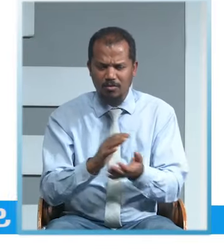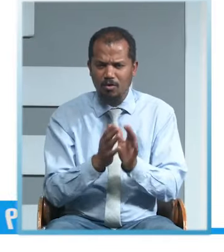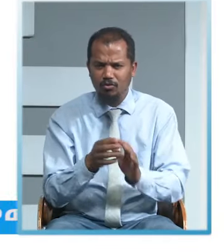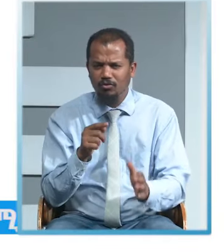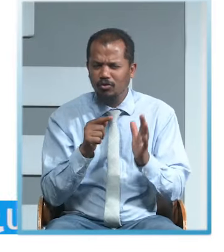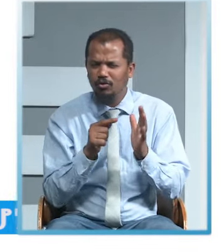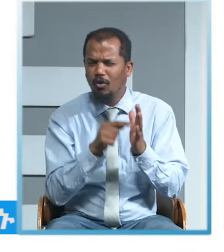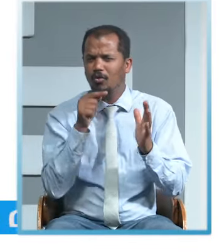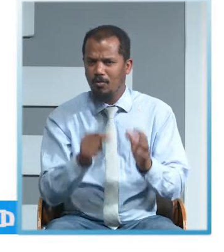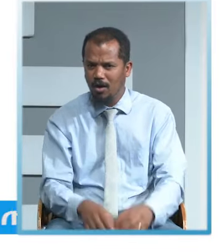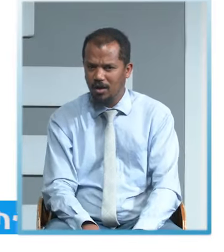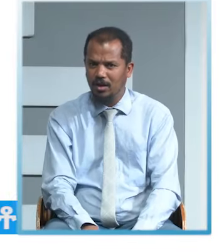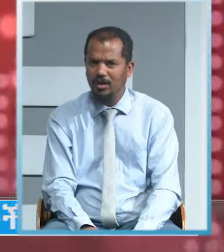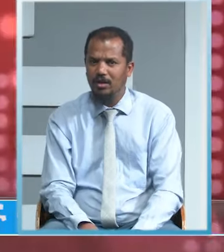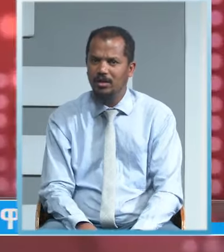ጠቁመዋል።